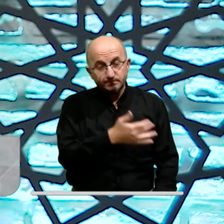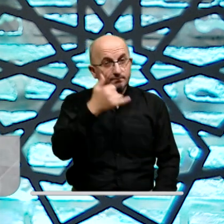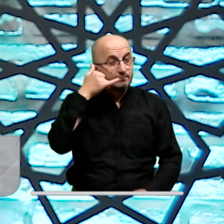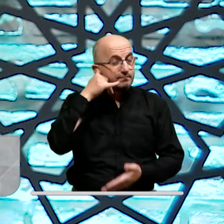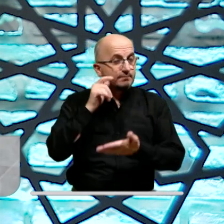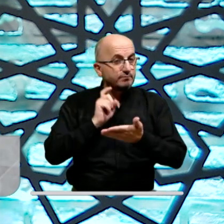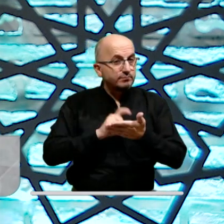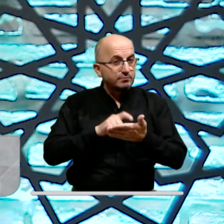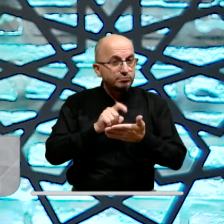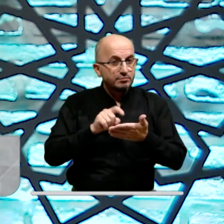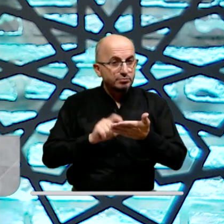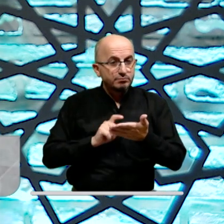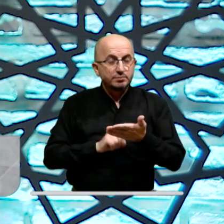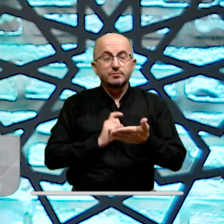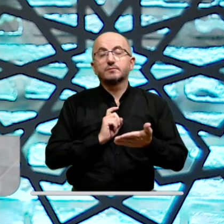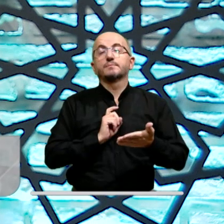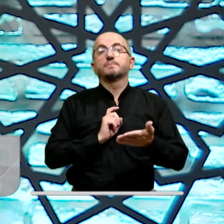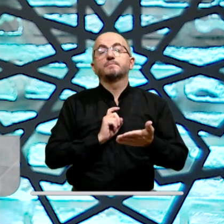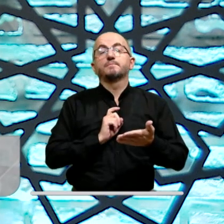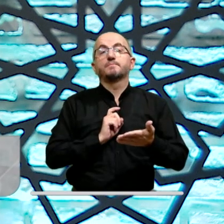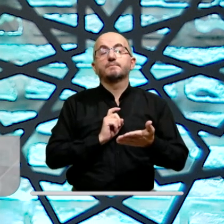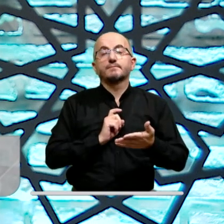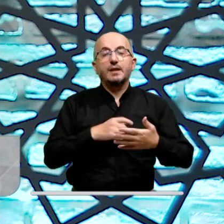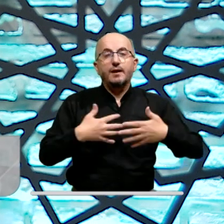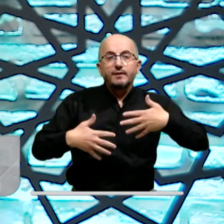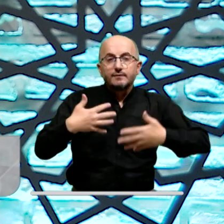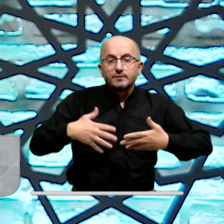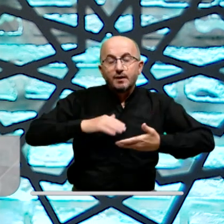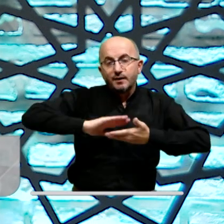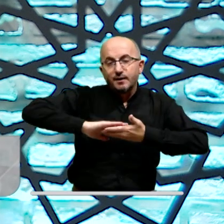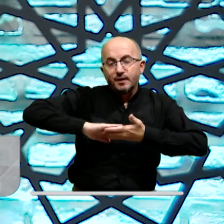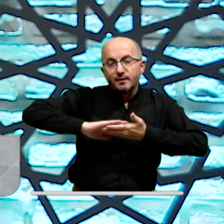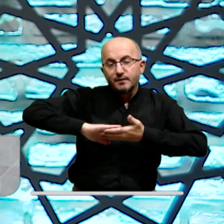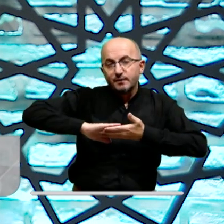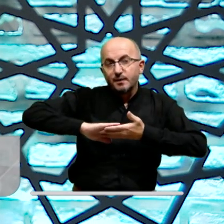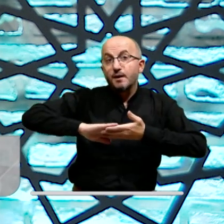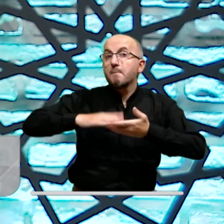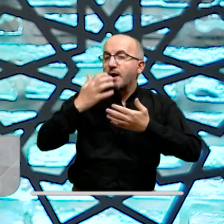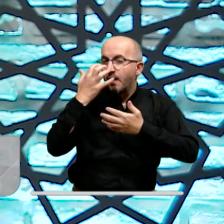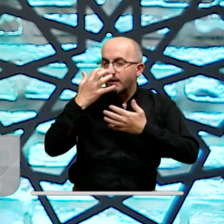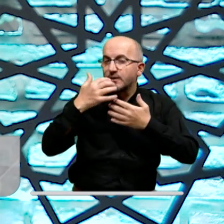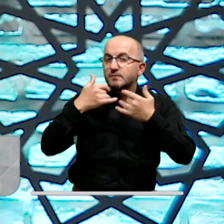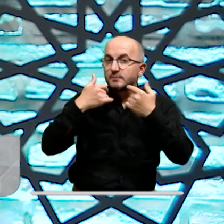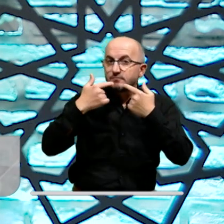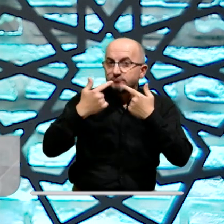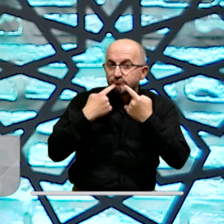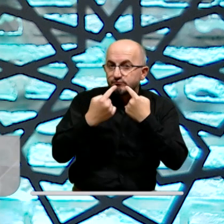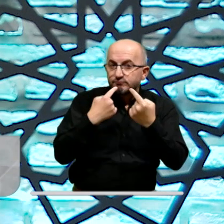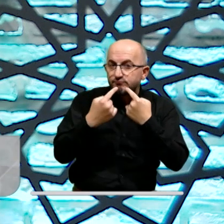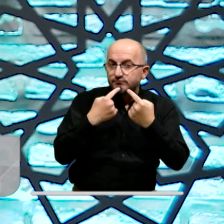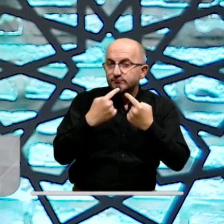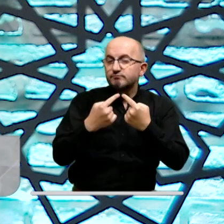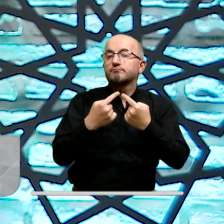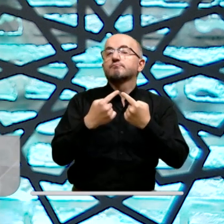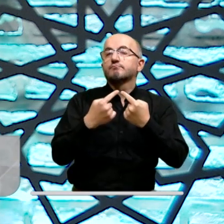294-4294 nolu telefon numarasını tuşladığınızda Diyanet televizyonumuzdaki ilgili arkadaşlarla görüşeceksiniz ve inşallah sorunuzu sorma